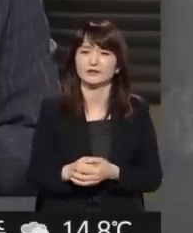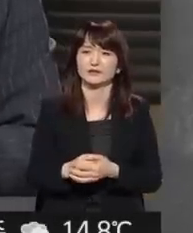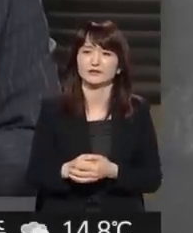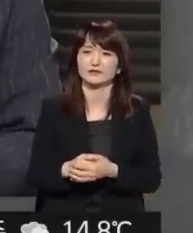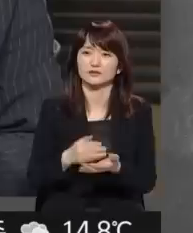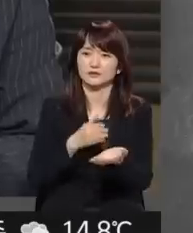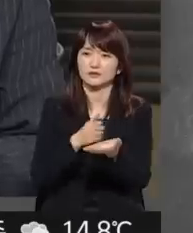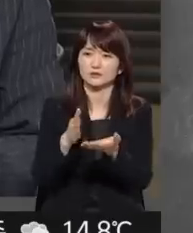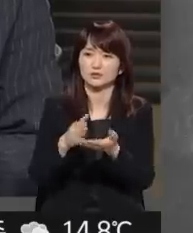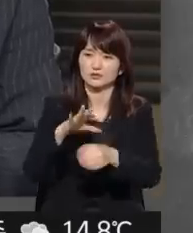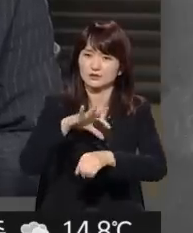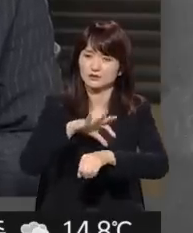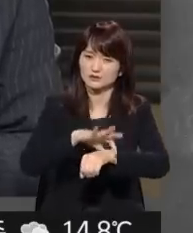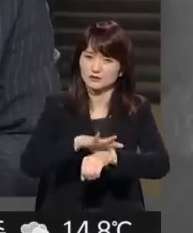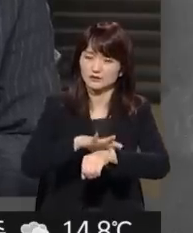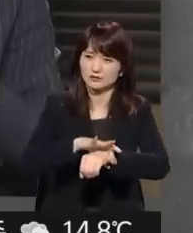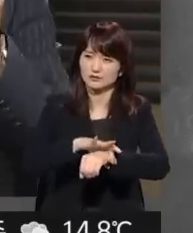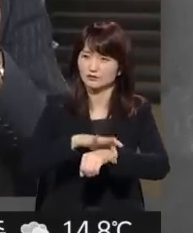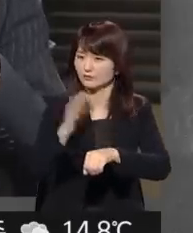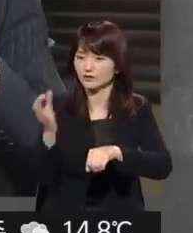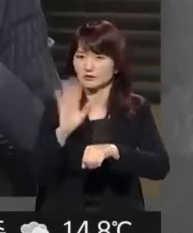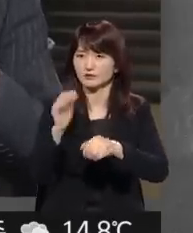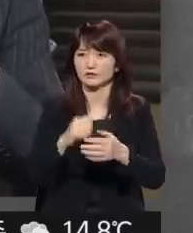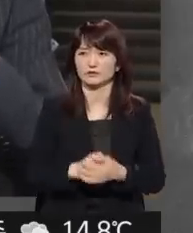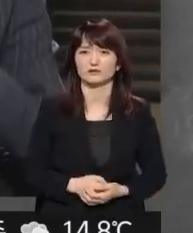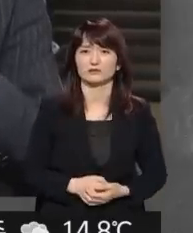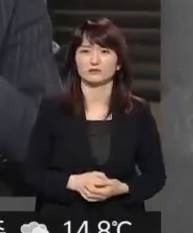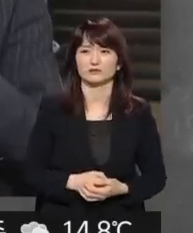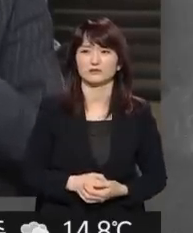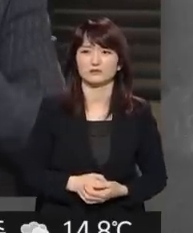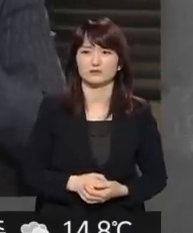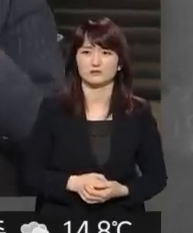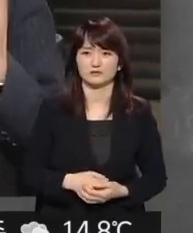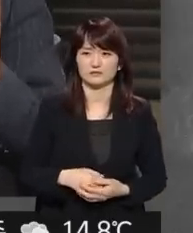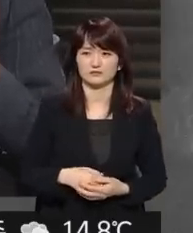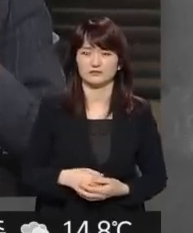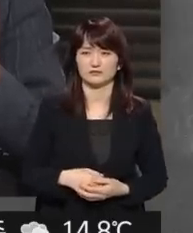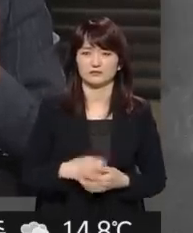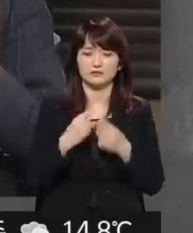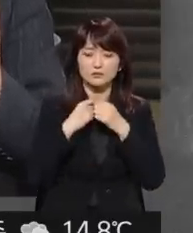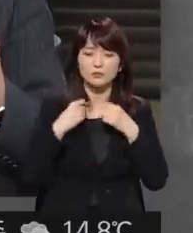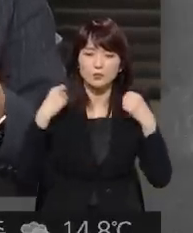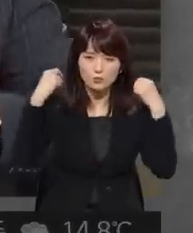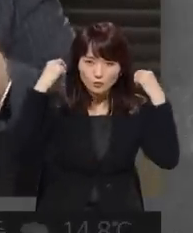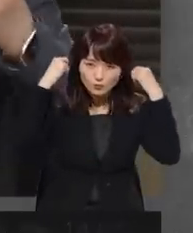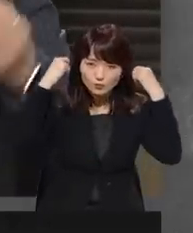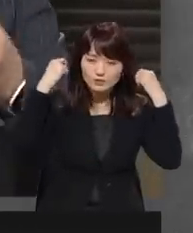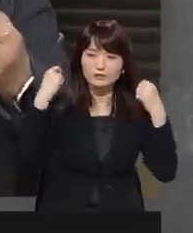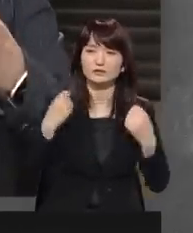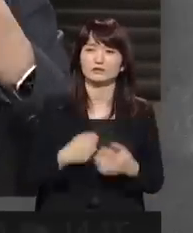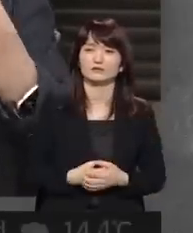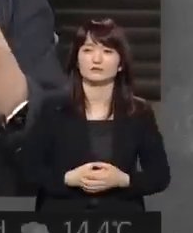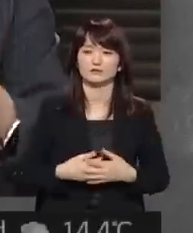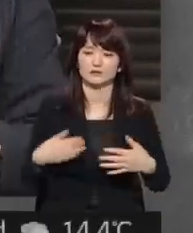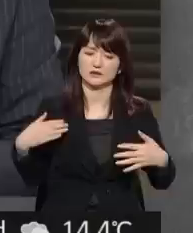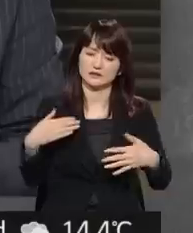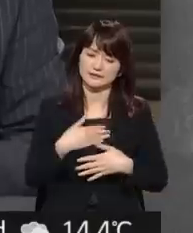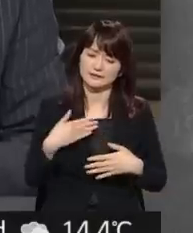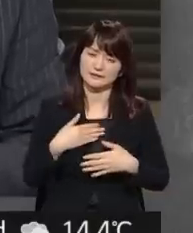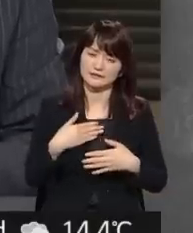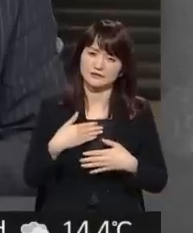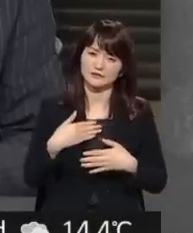경우가 많았죠 예전에도 그리고 특히 뭐 피어싱 같은 거 하시는 분들 이런 분들 그때 목걸이 같은 경우도 그냥 씻을 때 크게